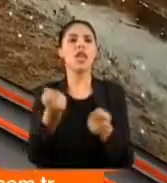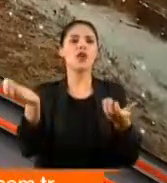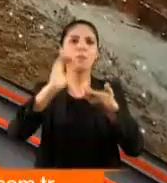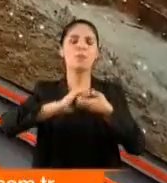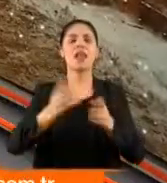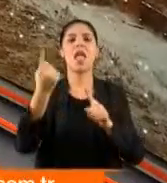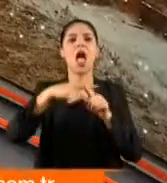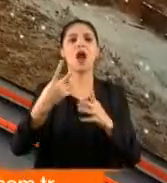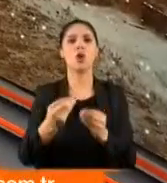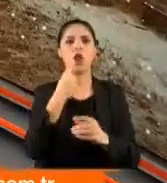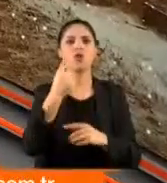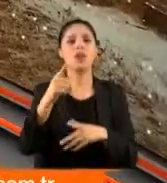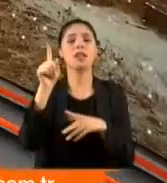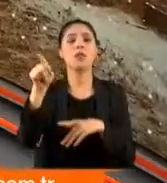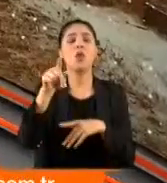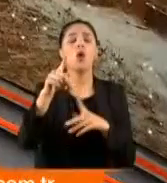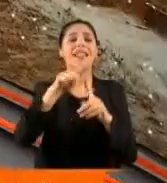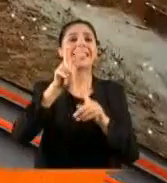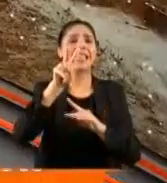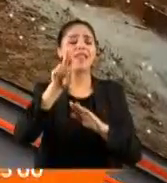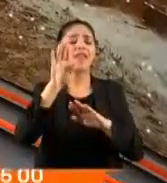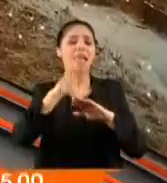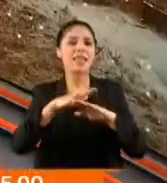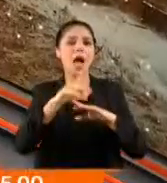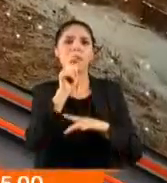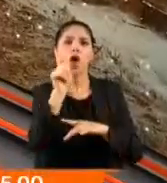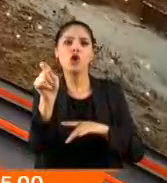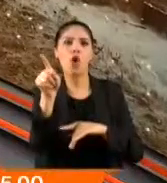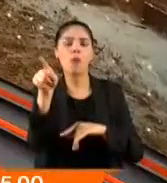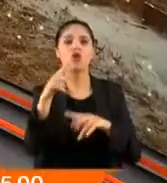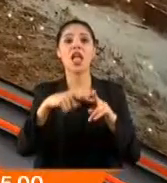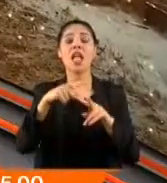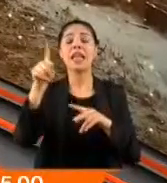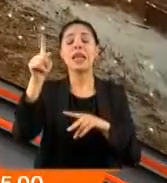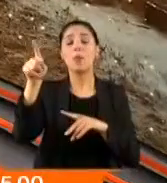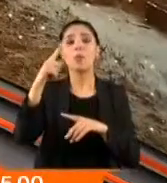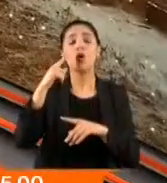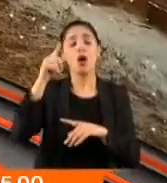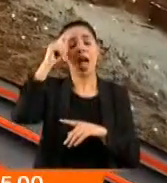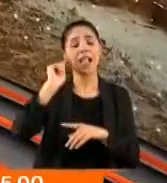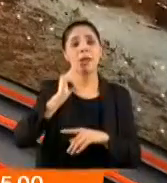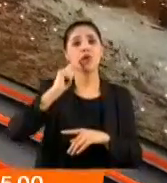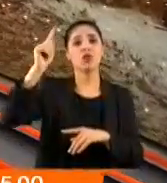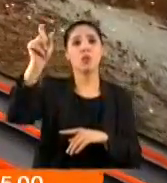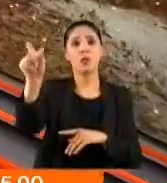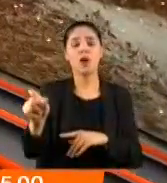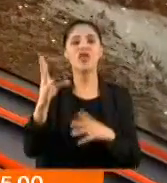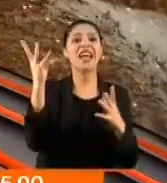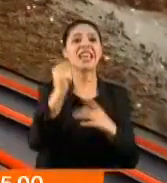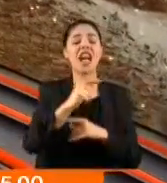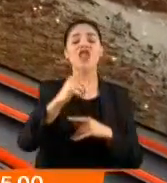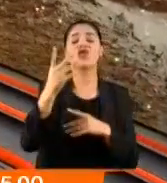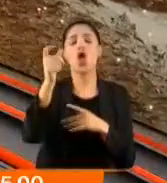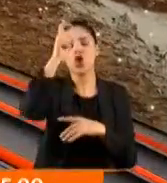söyledi. France 24 kanalına verdiği röportaj gelecek şimdi ekrana. Aliyev'e şu soruldu. Kaç Türk drone'unuz var